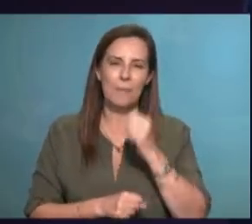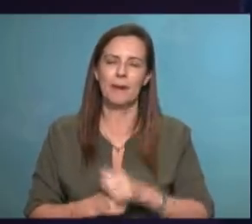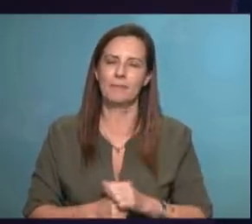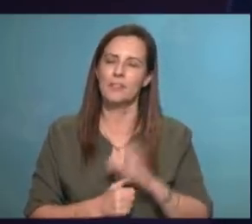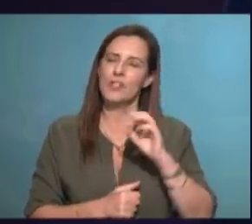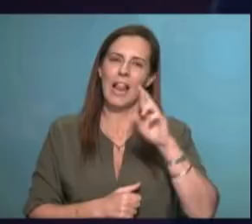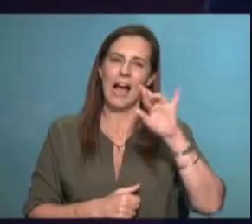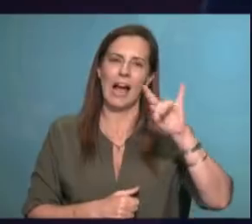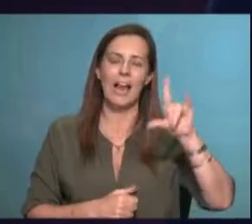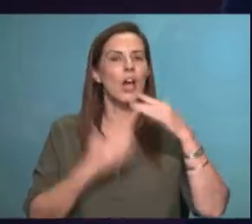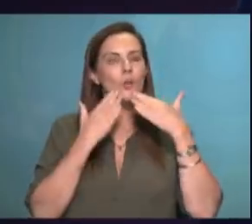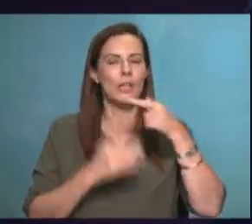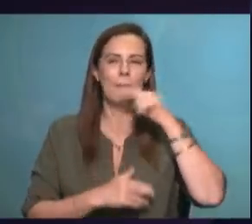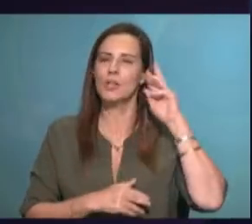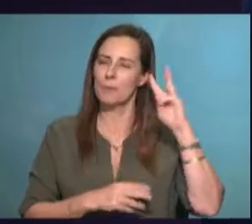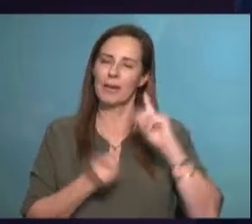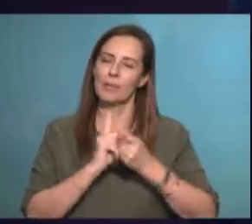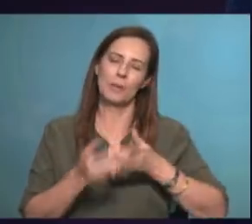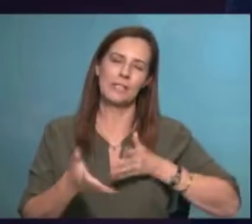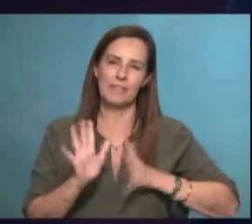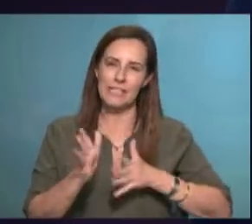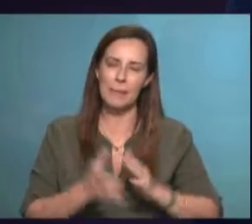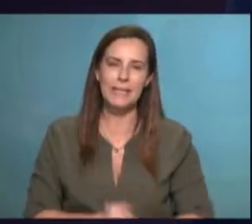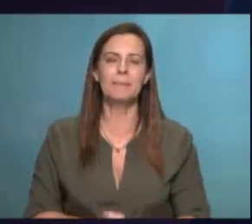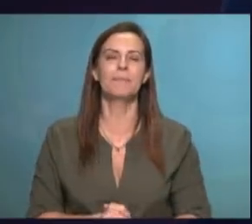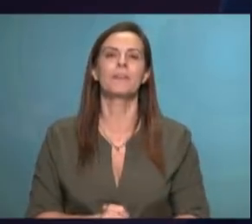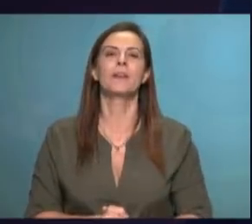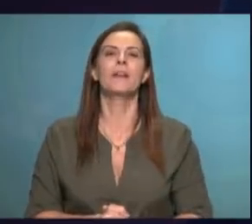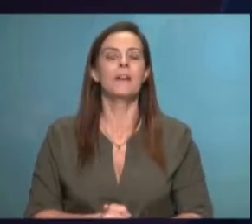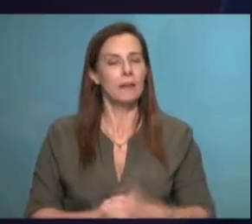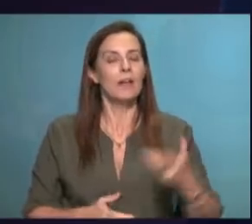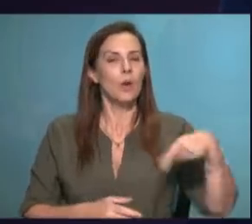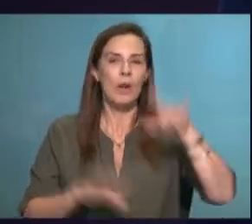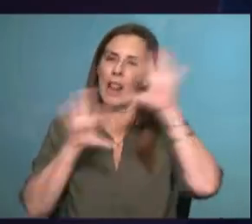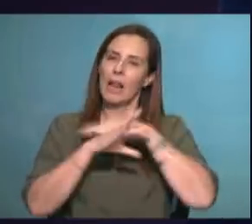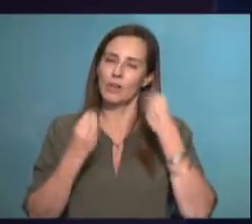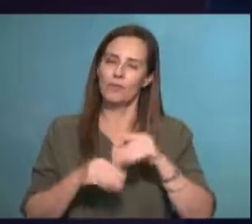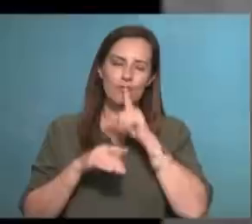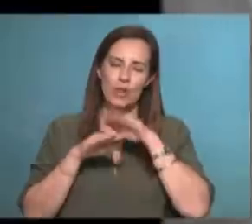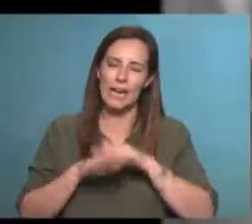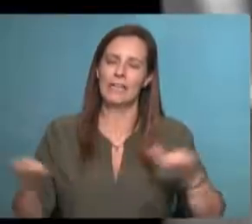רחל. תודה רבה לתמי שמע שתרגמה עבורנו לשפת הסימנים הלילה. לכולכם לילה טוב ושקט.